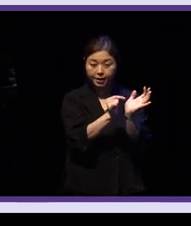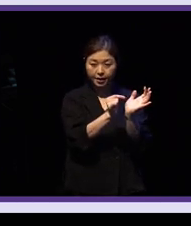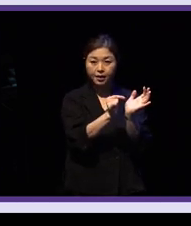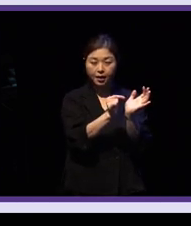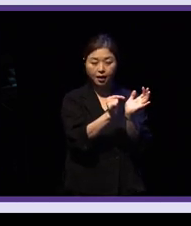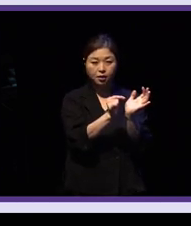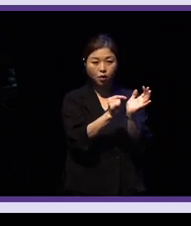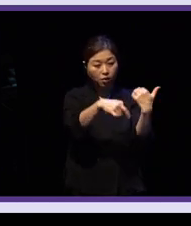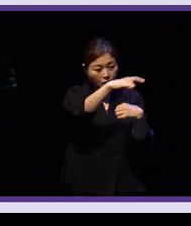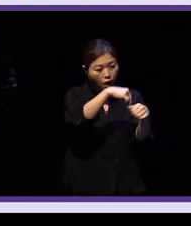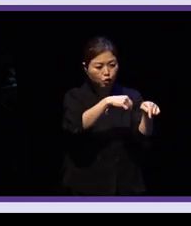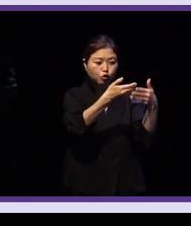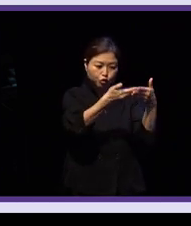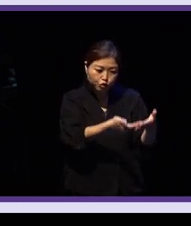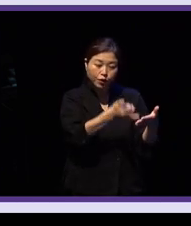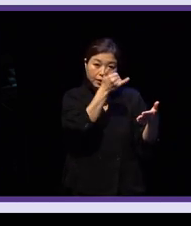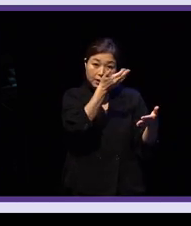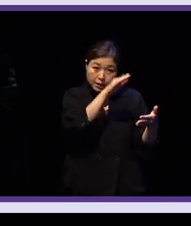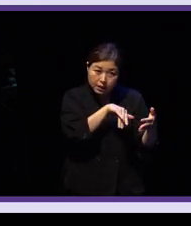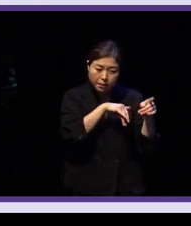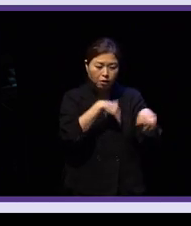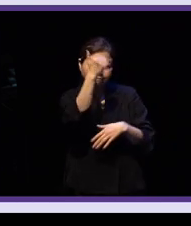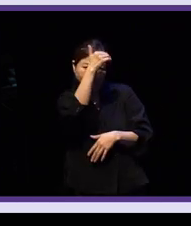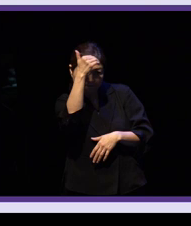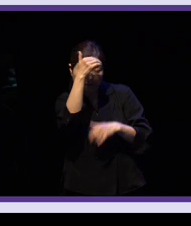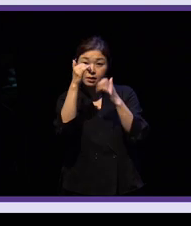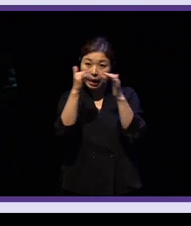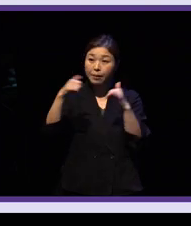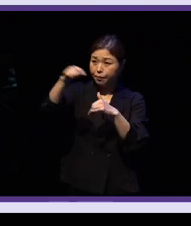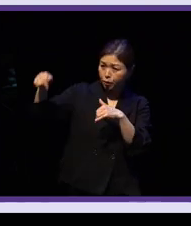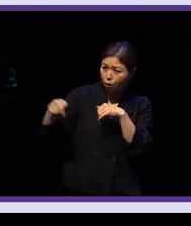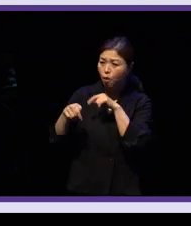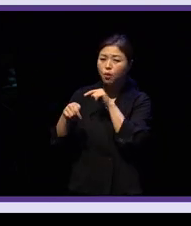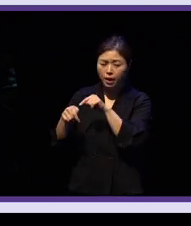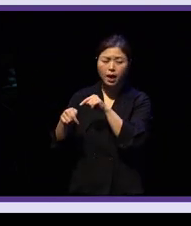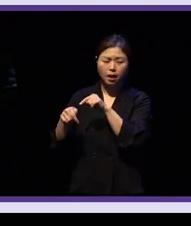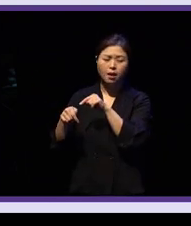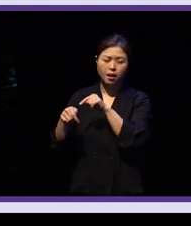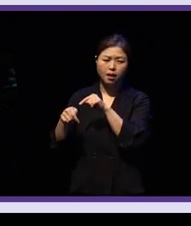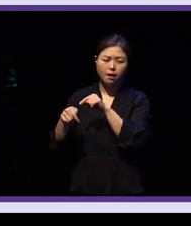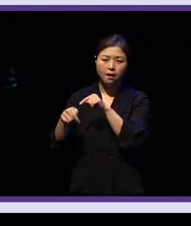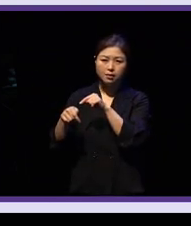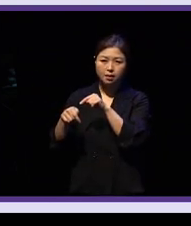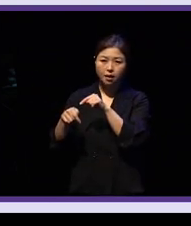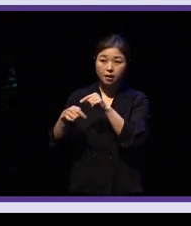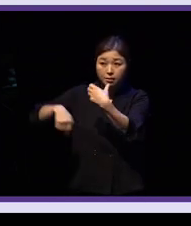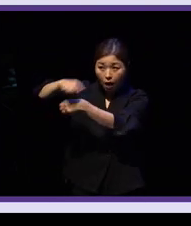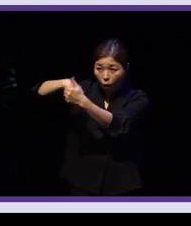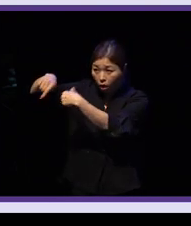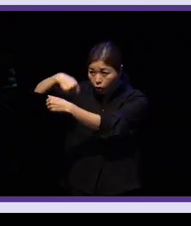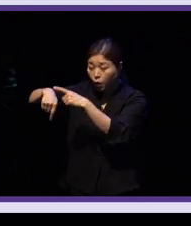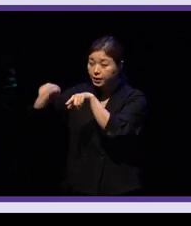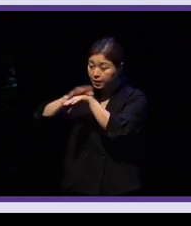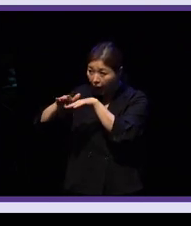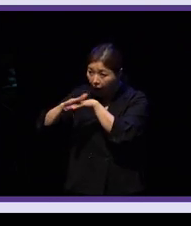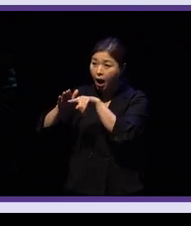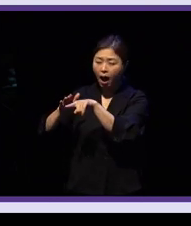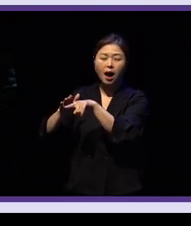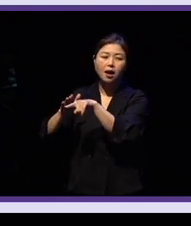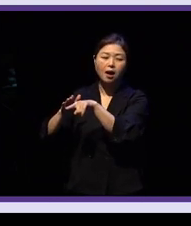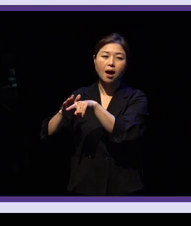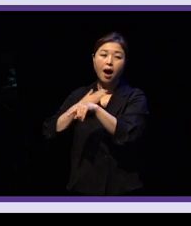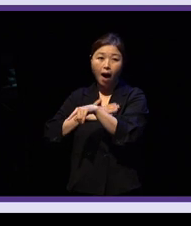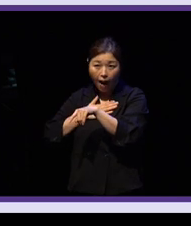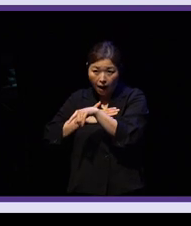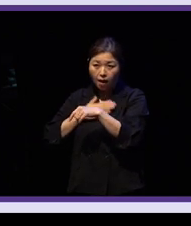어떤 여건도 중요하지만 사실상 실제 향유를 하는 수혜자의 어떤 그런 어떤 그 특수성들를 좀 최대한